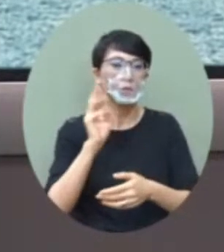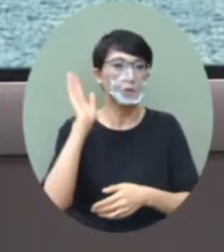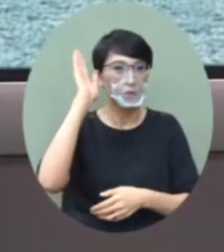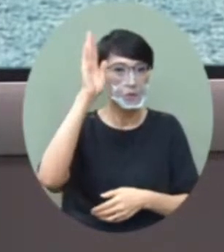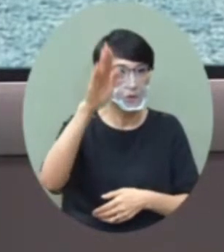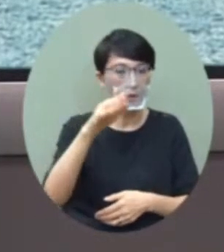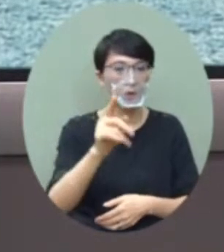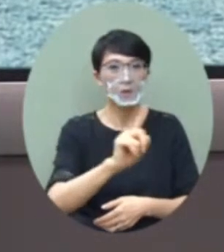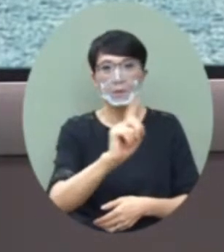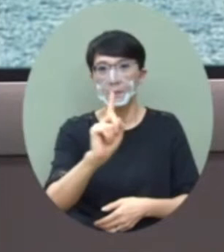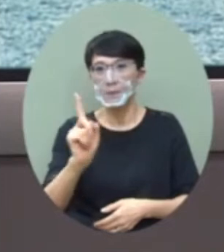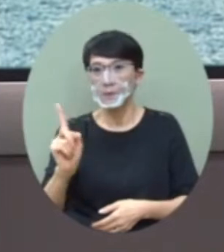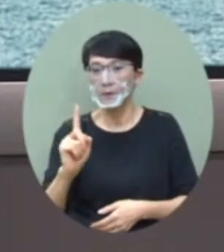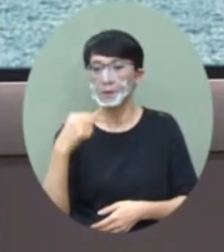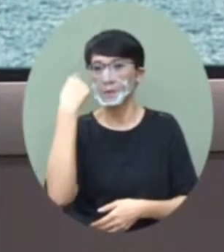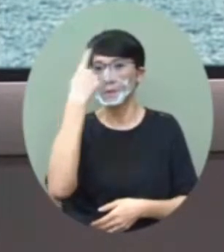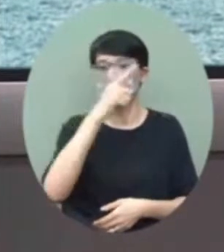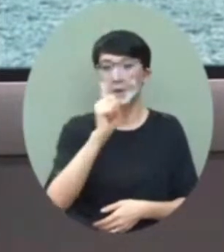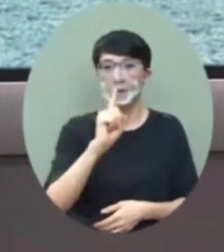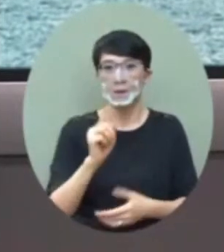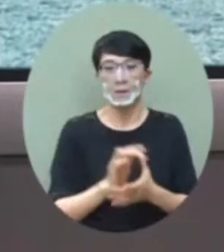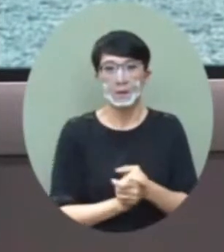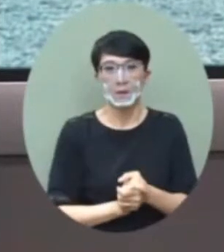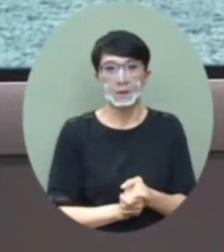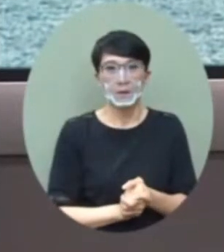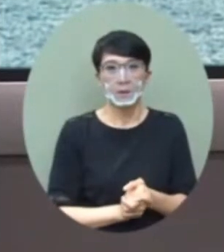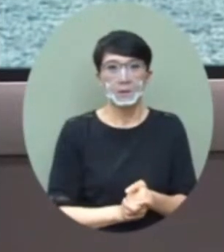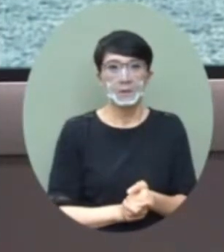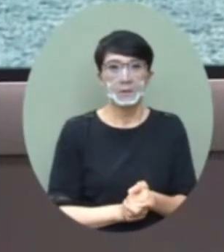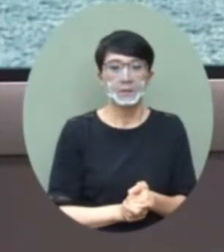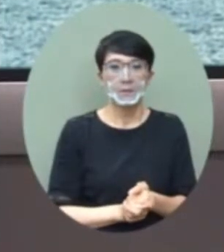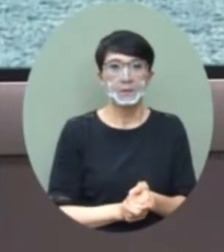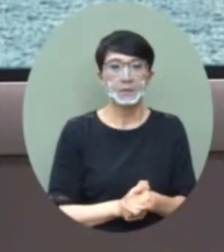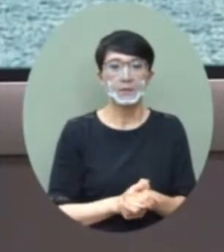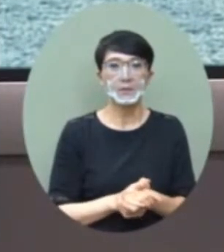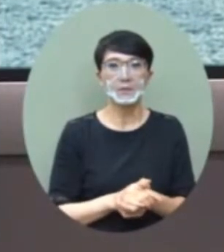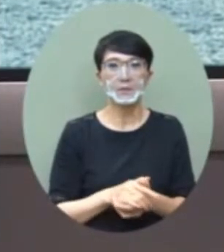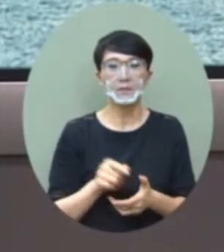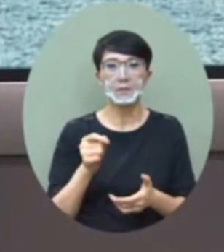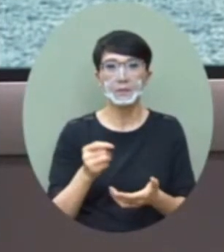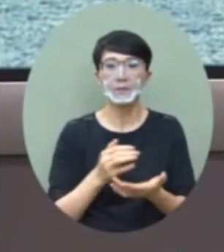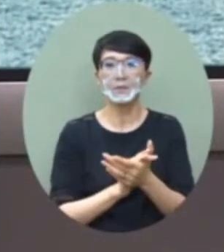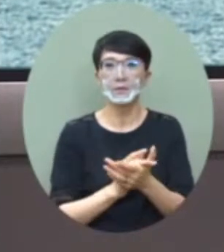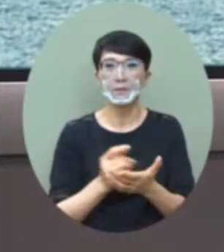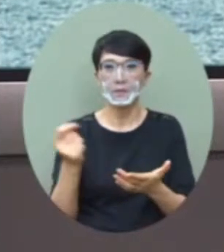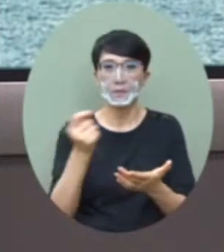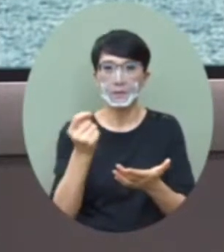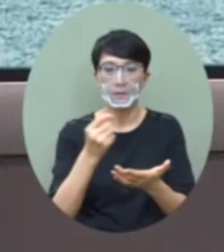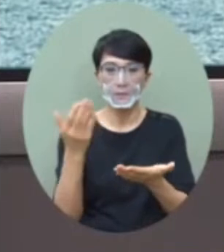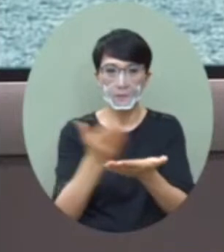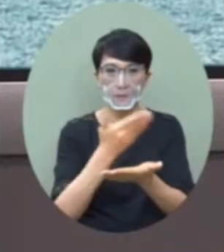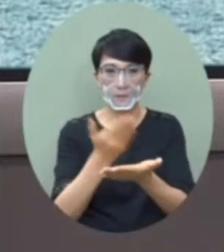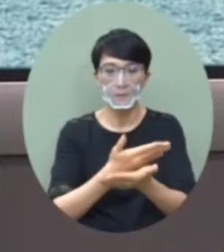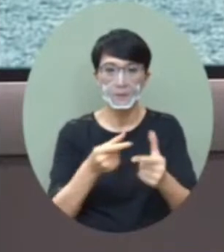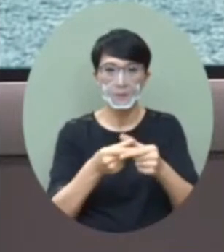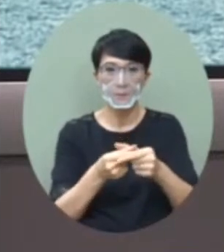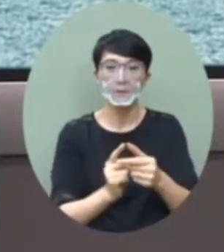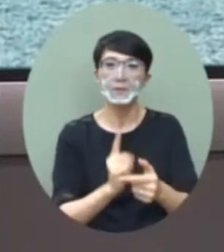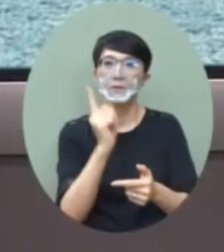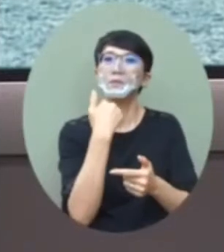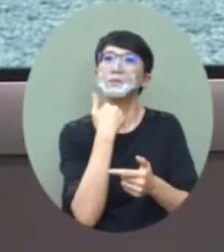兩 AM730，先問個快屋測試嗰度，頭先提到 AM 730, it's said